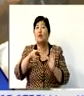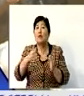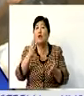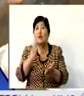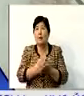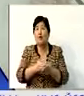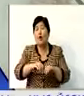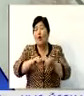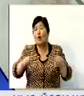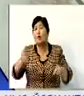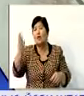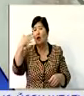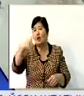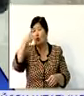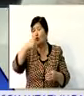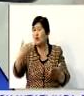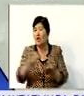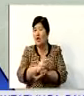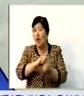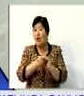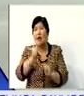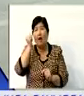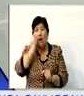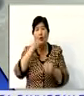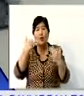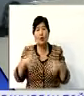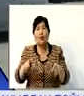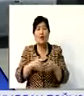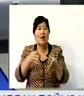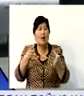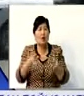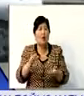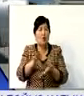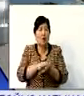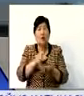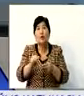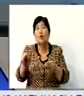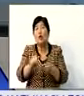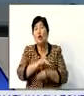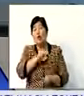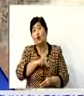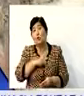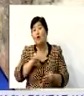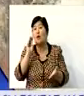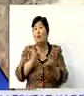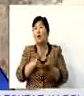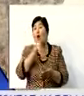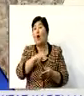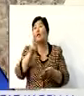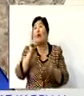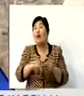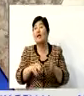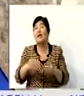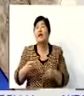алып құбырлар жарты ғасырдан бері жаңғыртылмаған. Әбден тозығы жетіп, тот басқан. Соның салдарынан жөндеу жұмыстары белгіленген уақытта аяқталмай